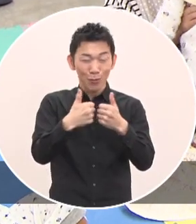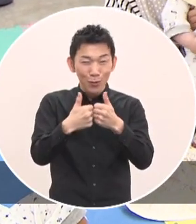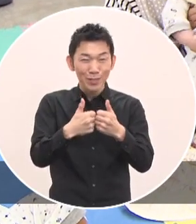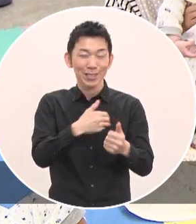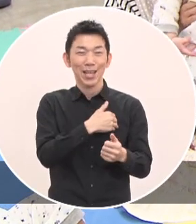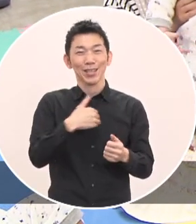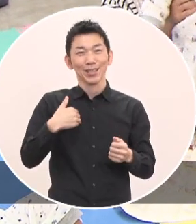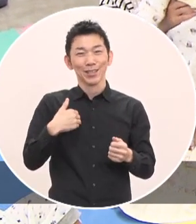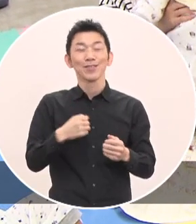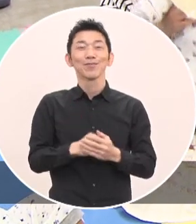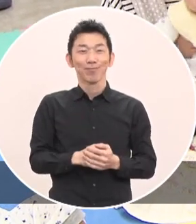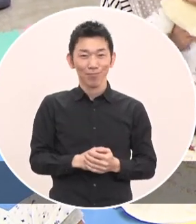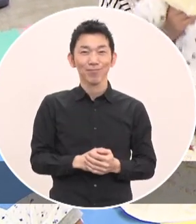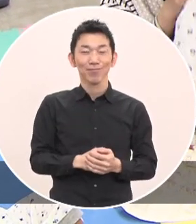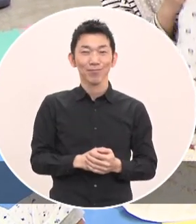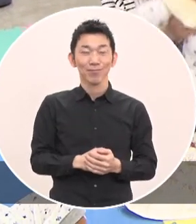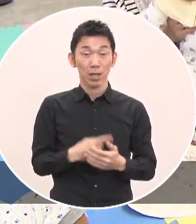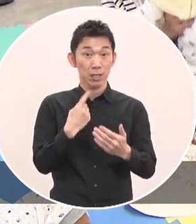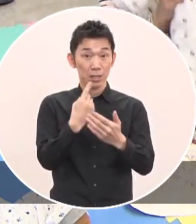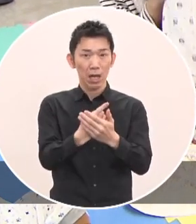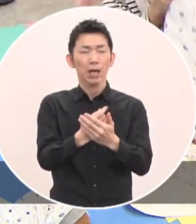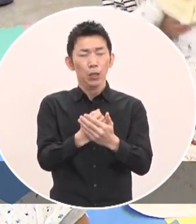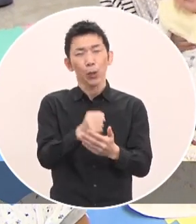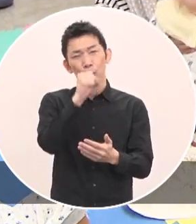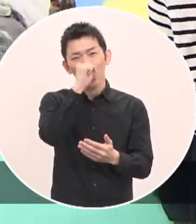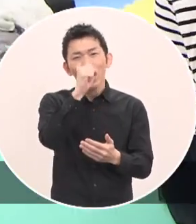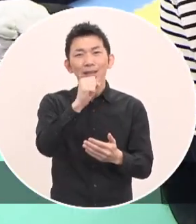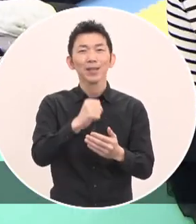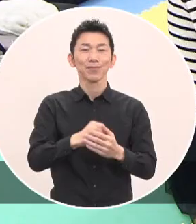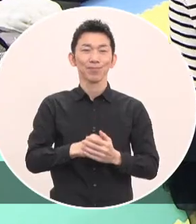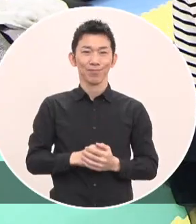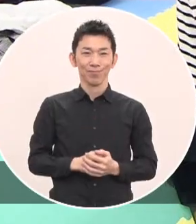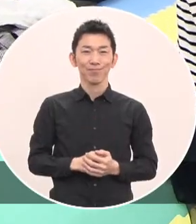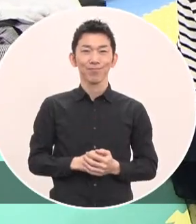やってみなってっていう風になったです